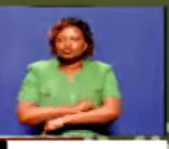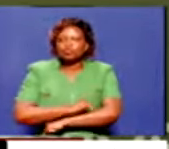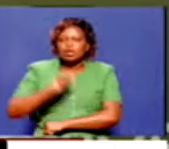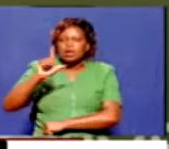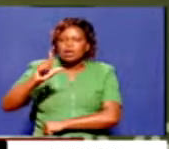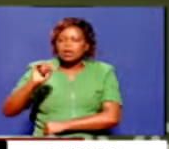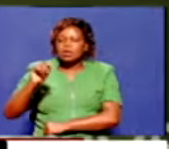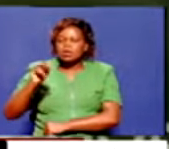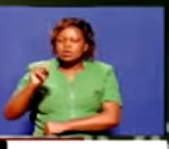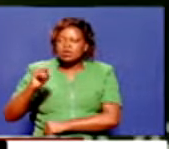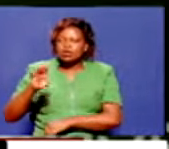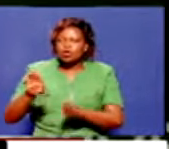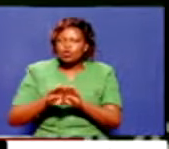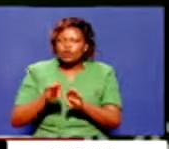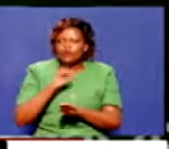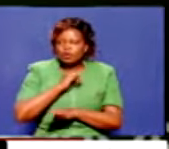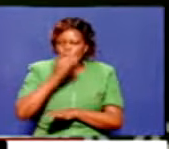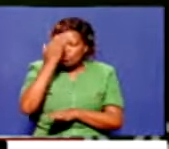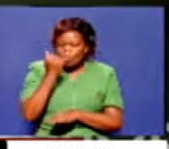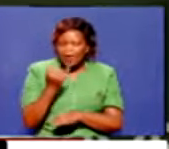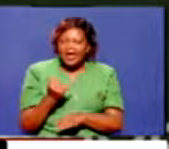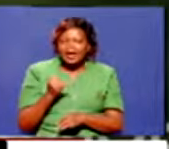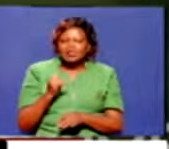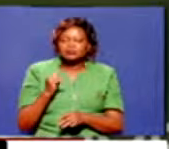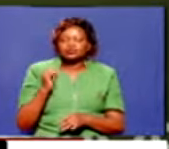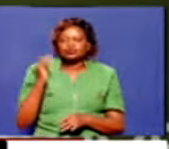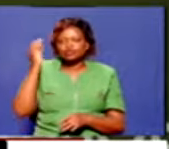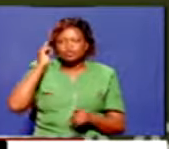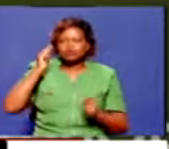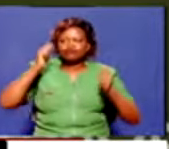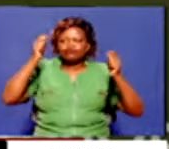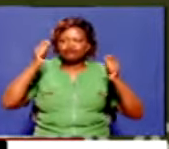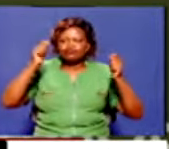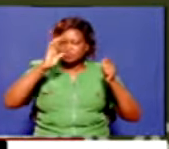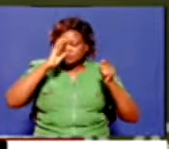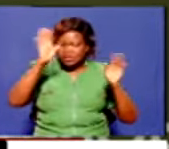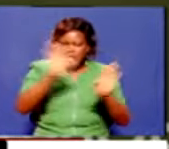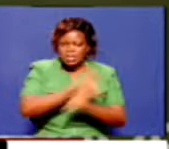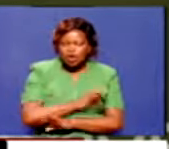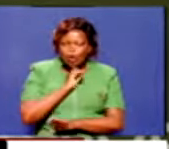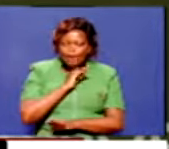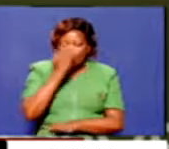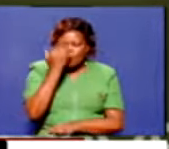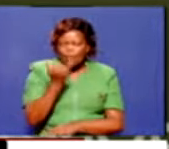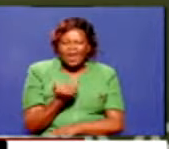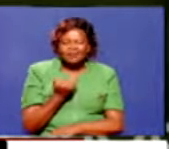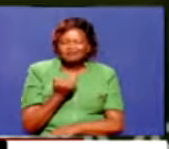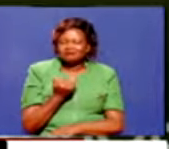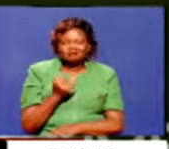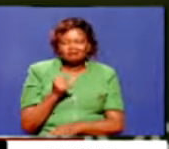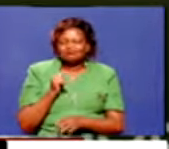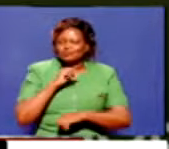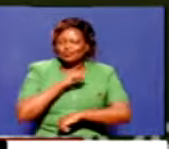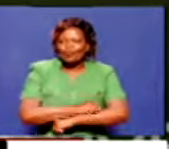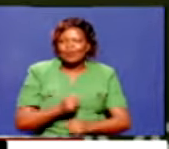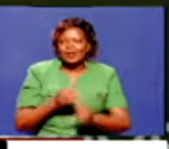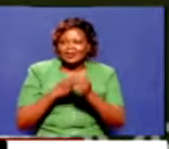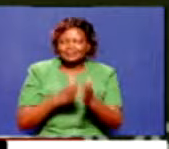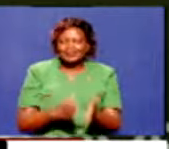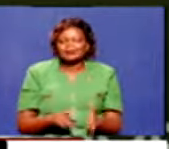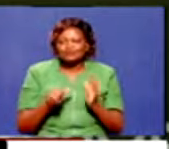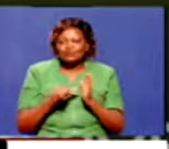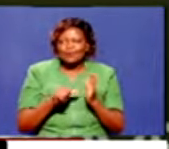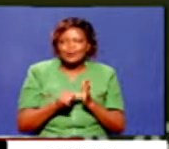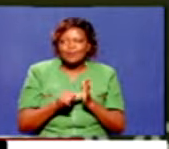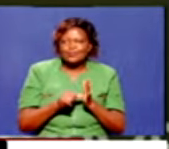imefungwa baada ya wanafunzi kuzua fujo Jumapili usiku wakilalamikia hali ya usimamizi wa shule hiyo. Vurugu hizo